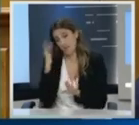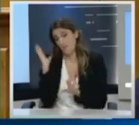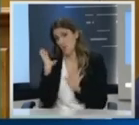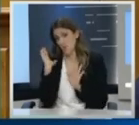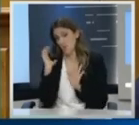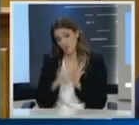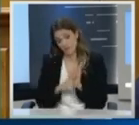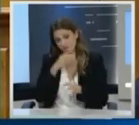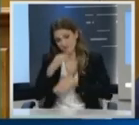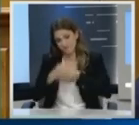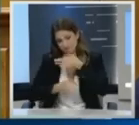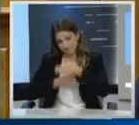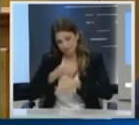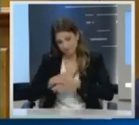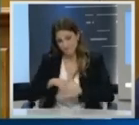Είμαι